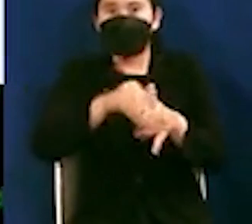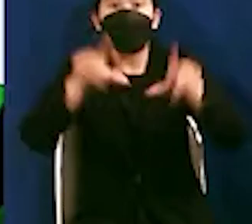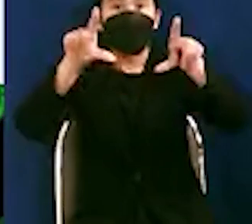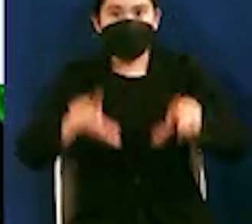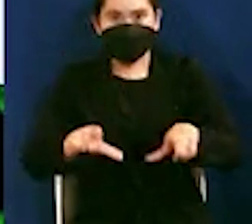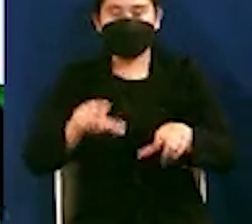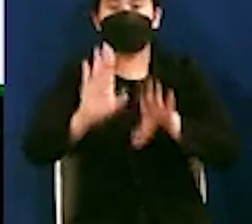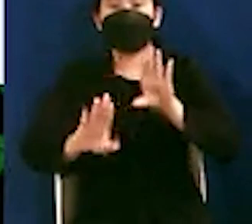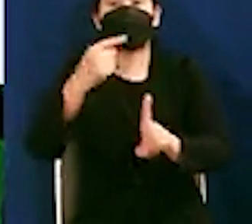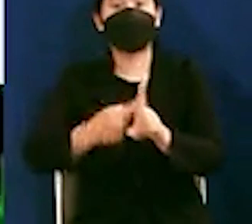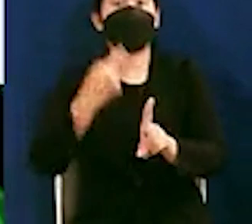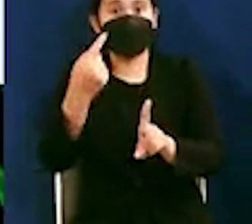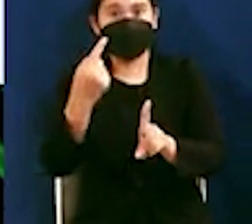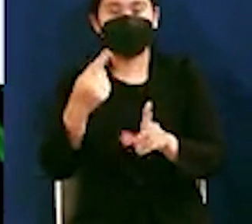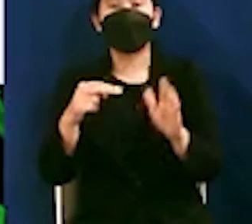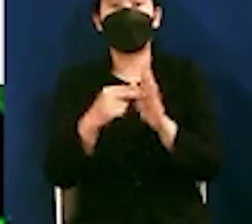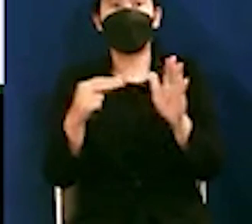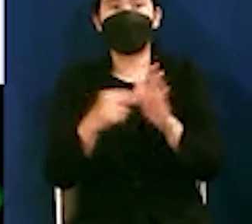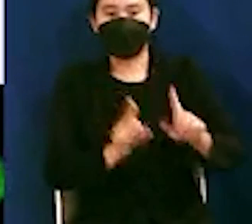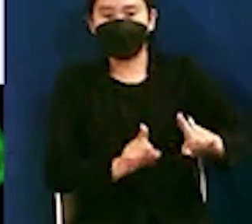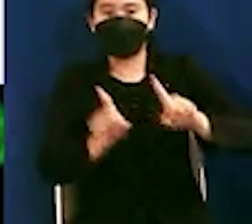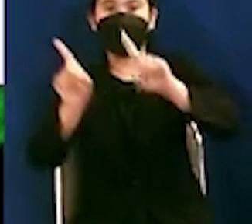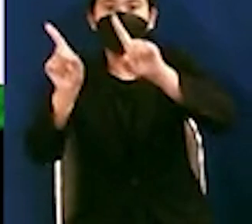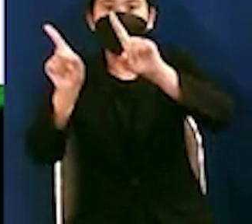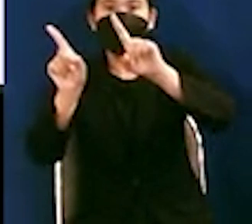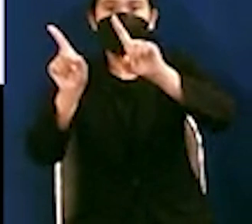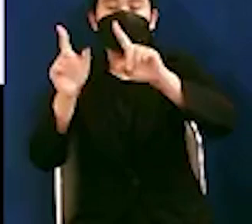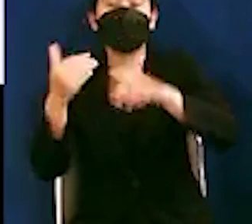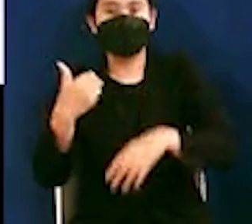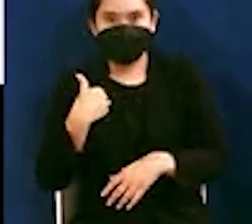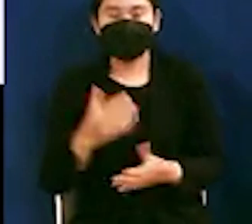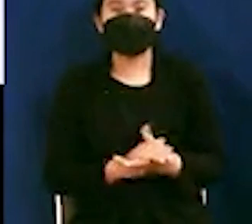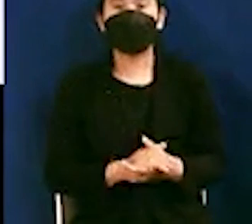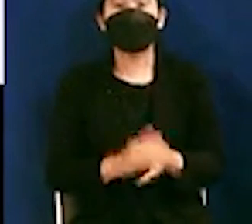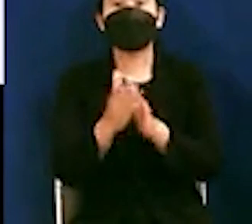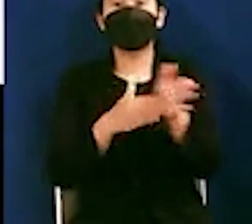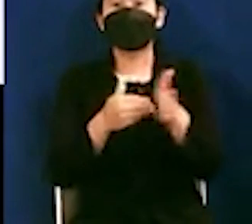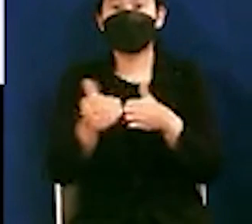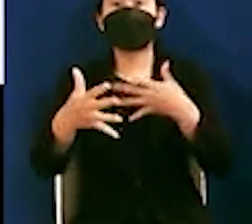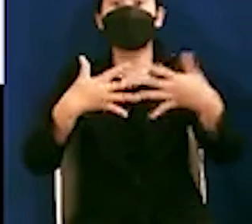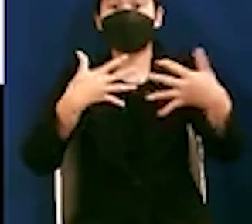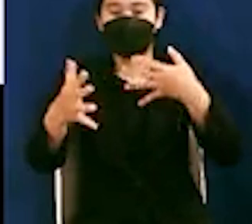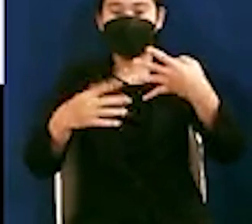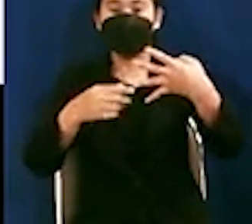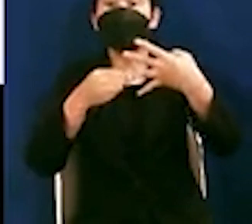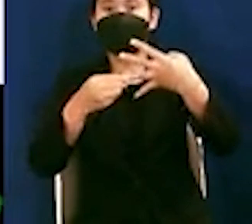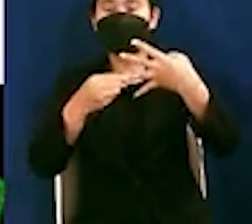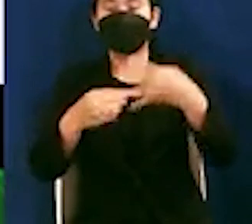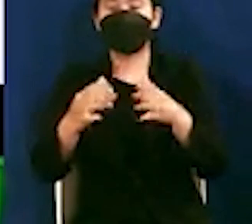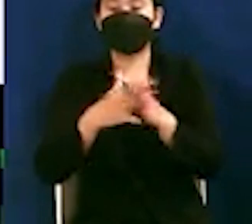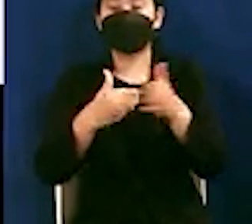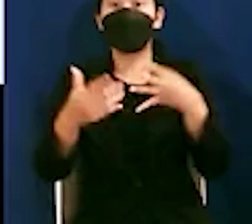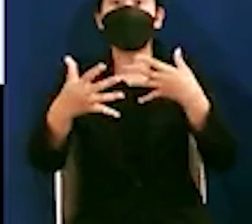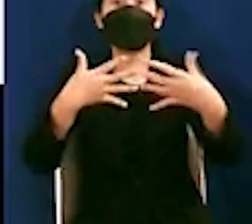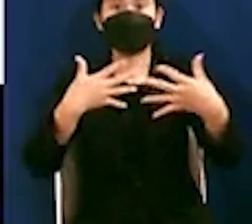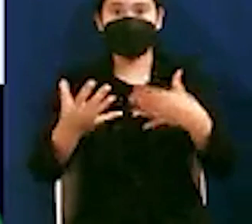1เดือนรูปก็จะใกล้เคียงกันนะครับถัดมาจะเป็นเส้นสีเทานะครับที่ถัดลงมาถ้ามีการ